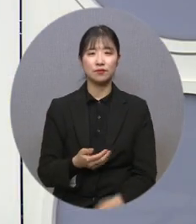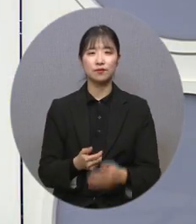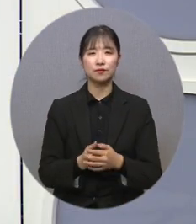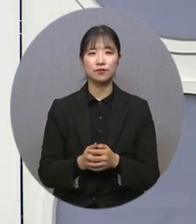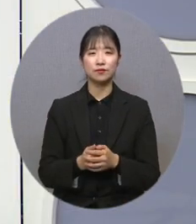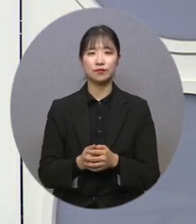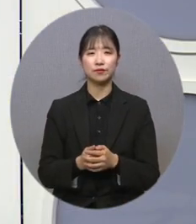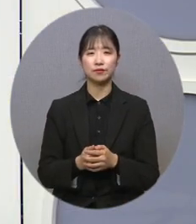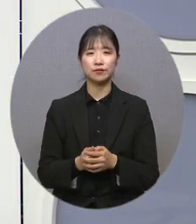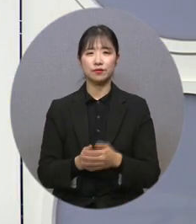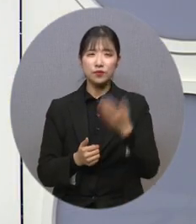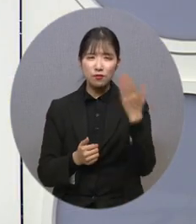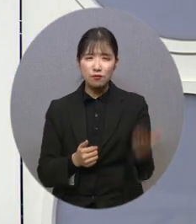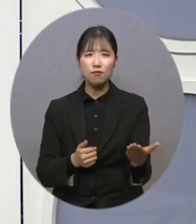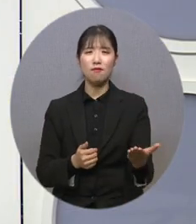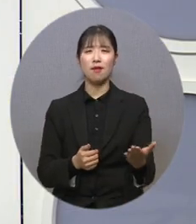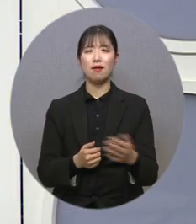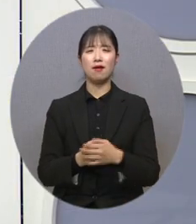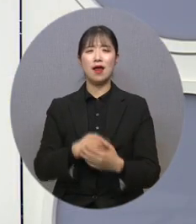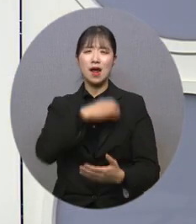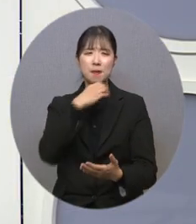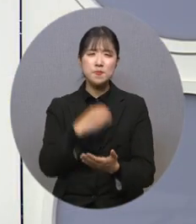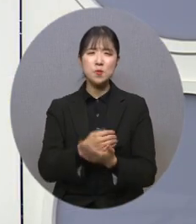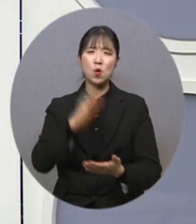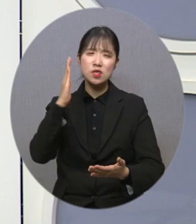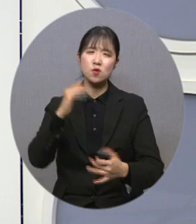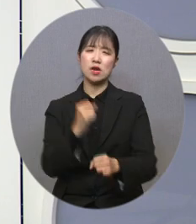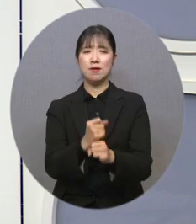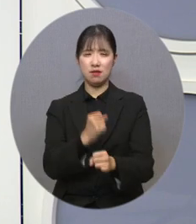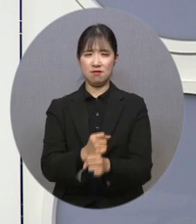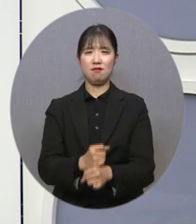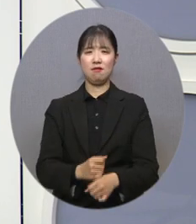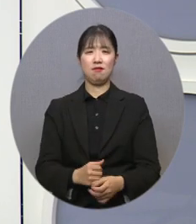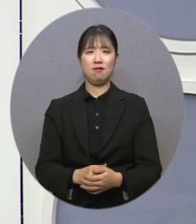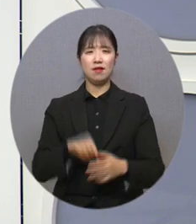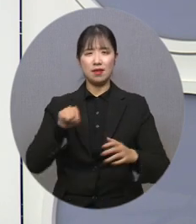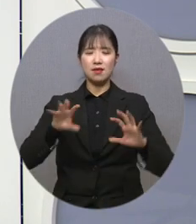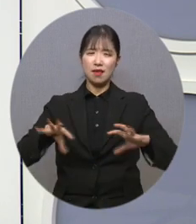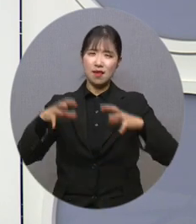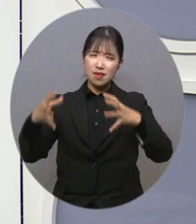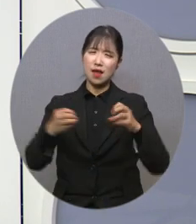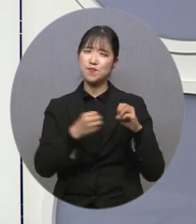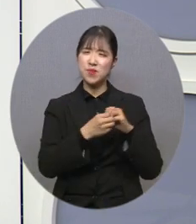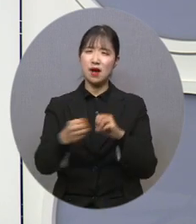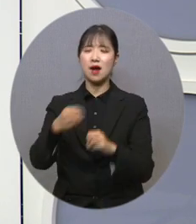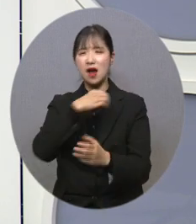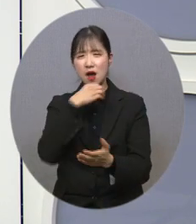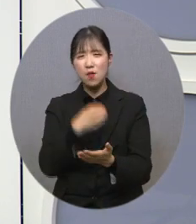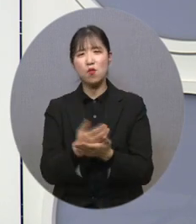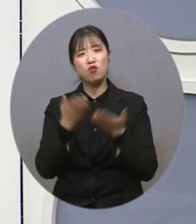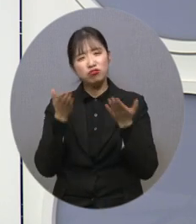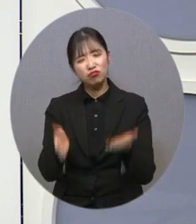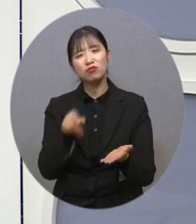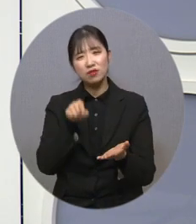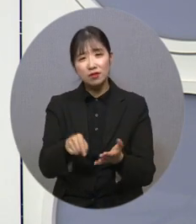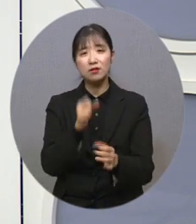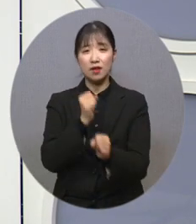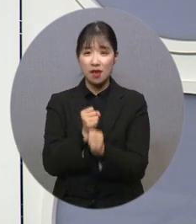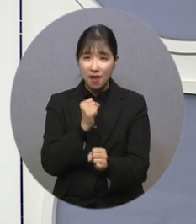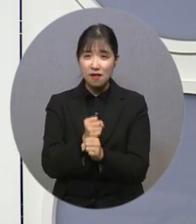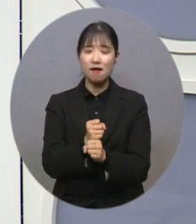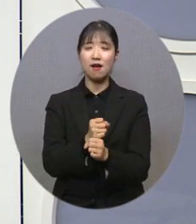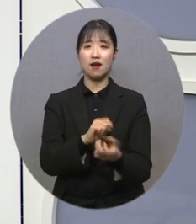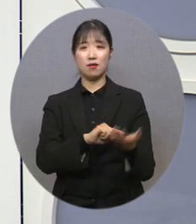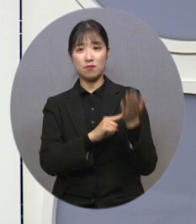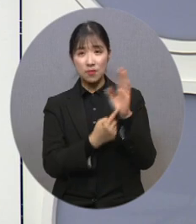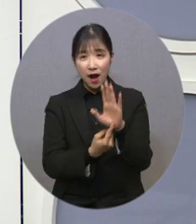교수님들한테 당신들 말이야 감동 스토리를 만들어라. 그렇지. 이 세상을 감동 스토리를 감동시키는 그런